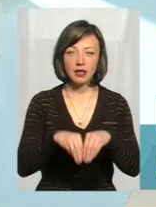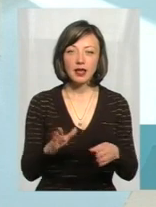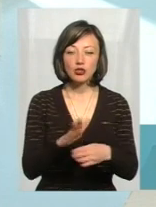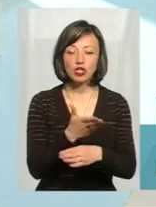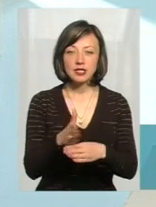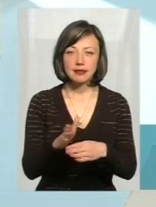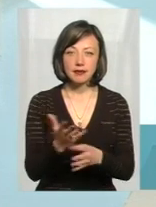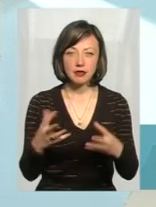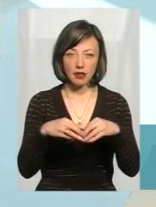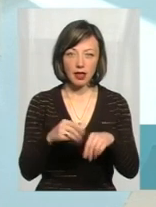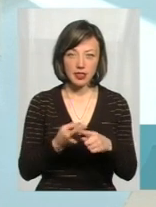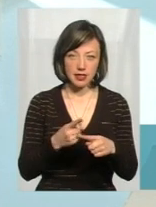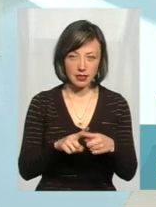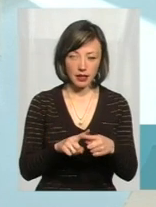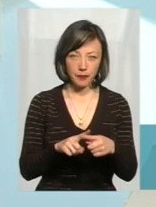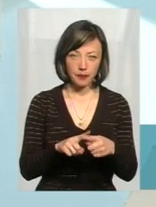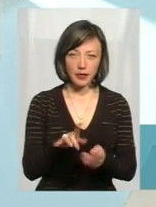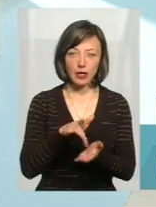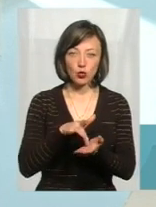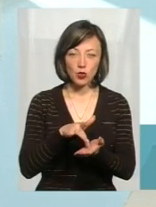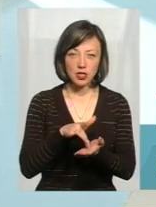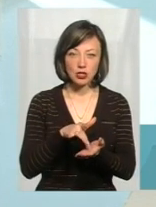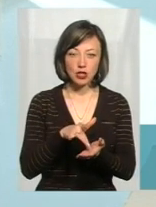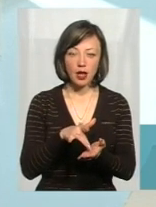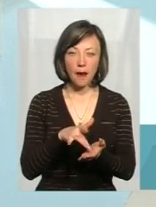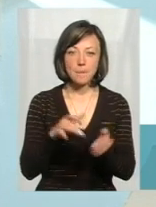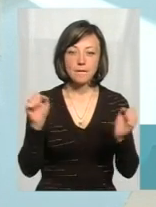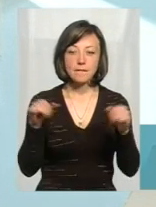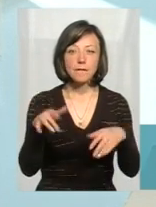частин складається цей туристичний потік?